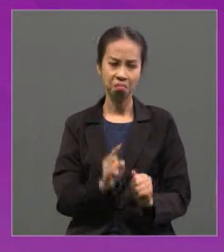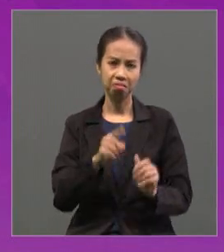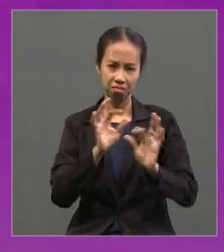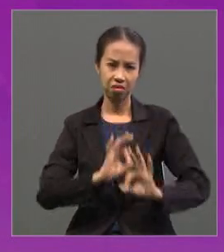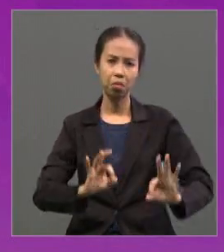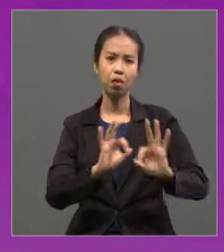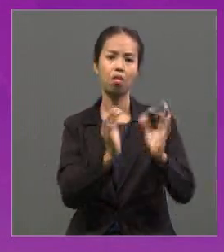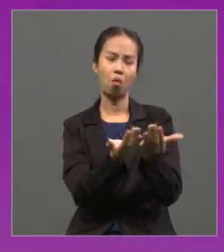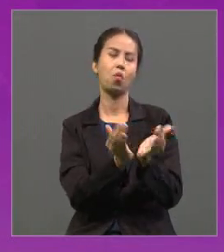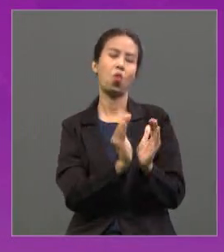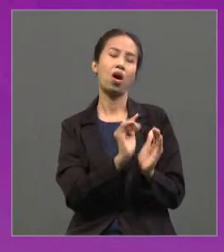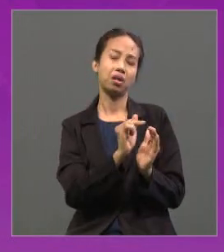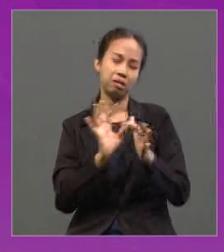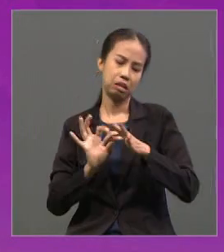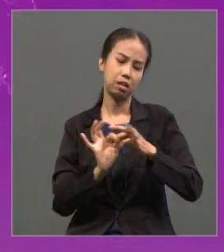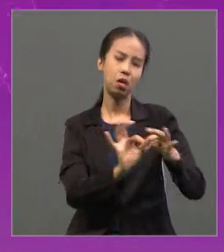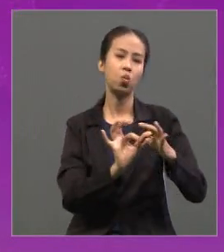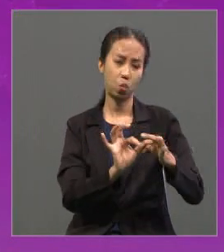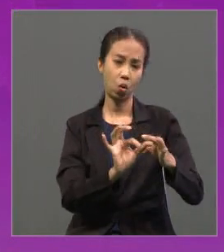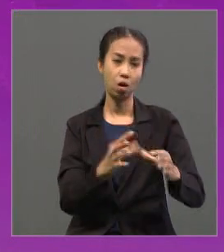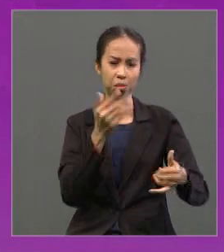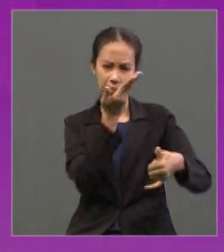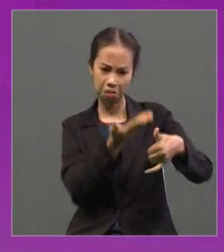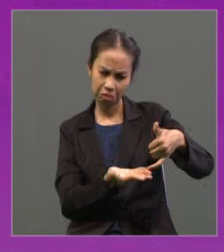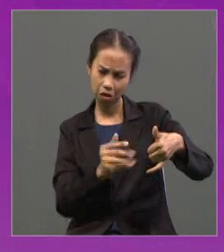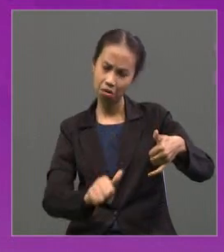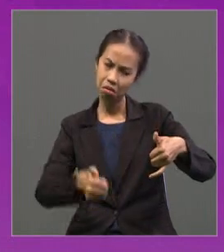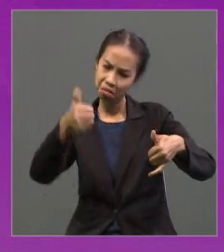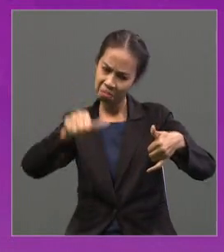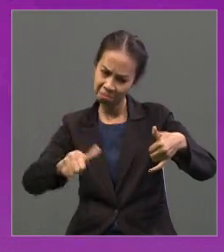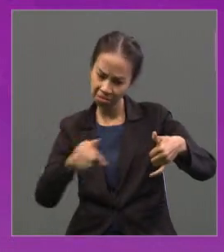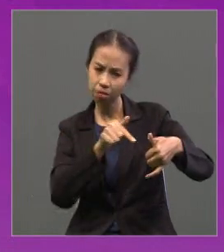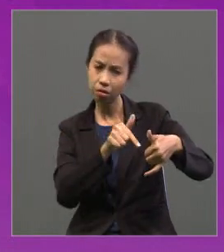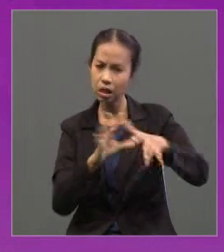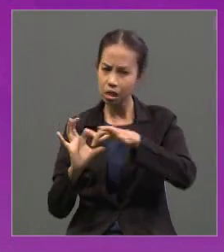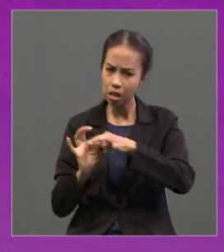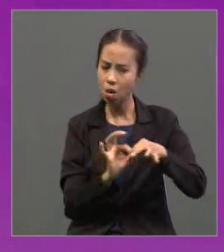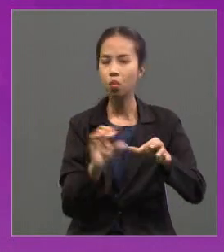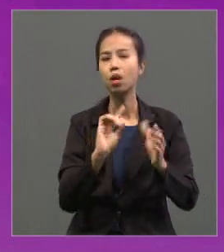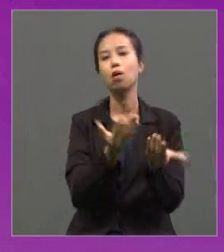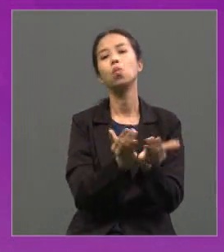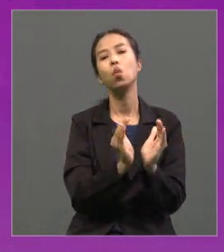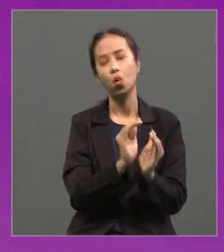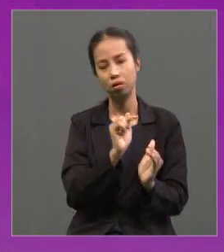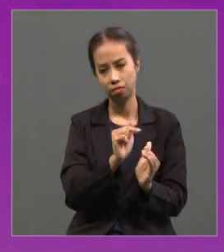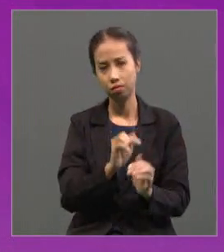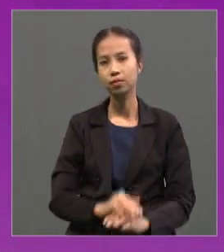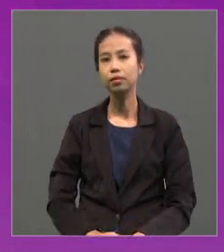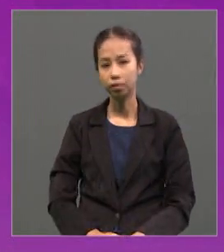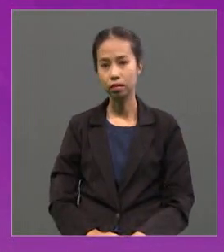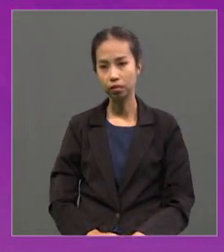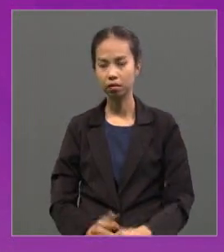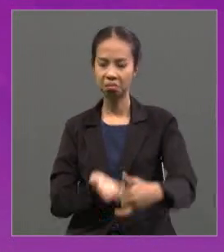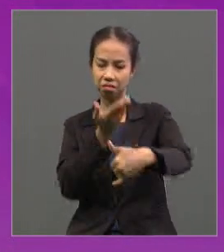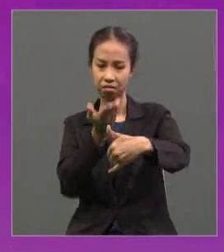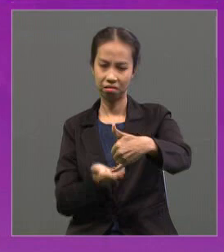วด์อะมันเป็นส่วนสำคัญนะเบื้องหลังต่างๆที่ให้คนคนนึงมายืนตรงนี้ได้มันมีส่วนสำคัญน้องก็บอกว่าตัวของคน